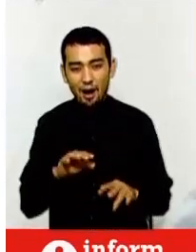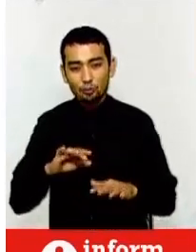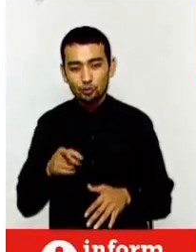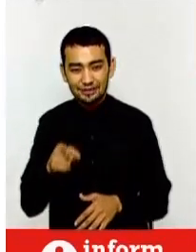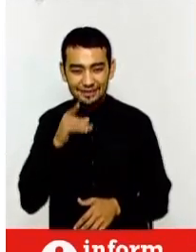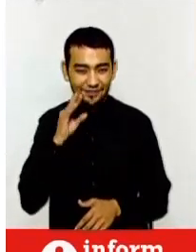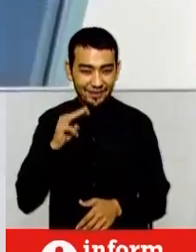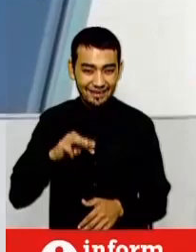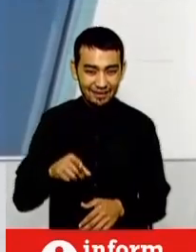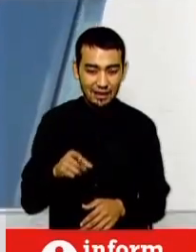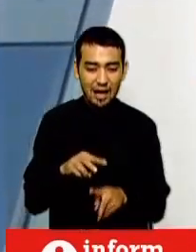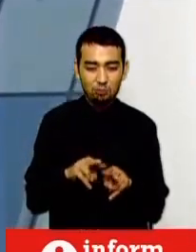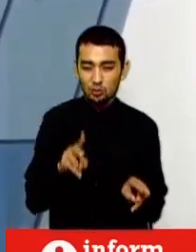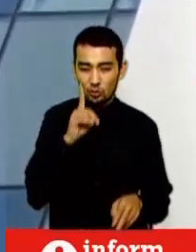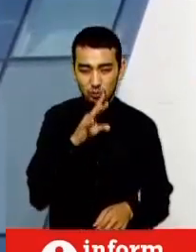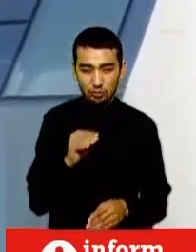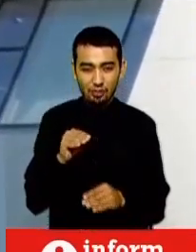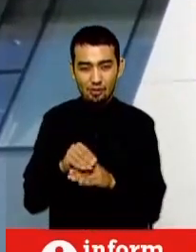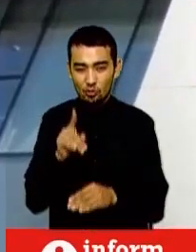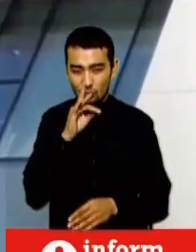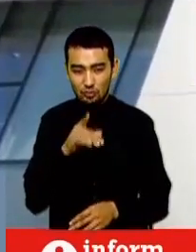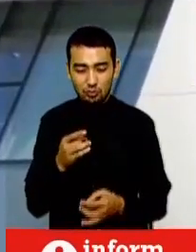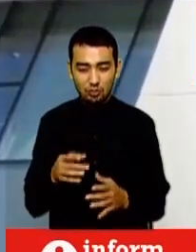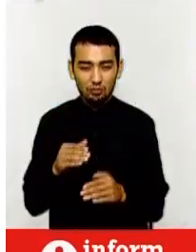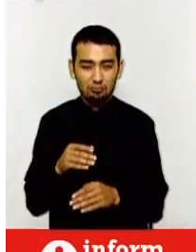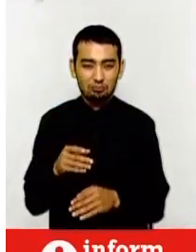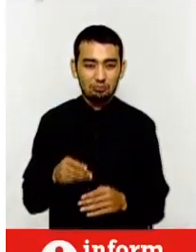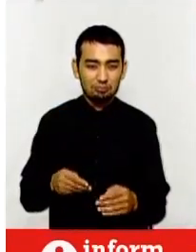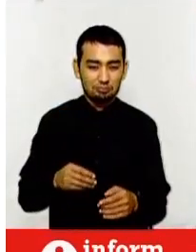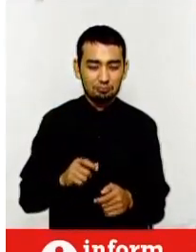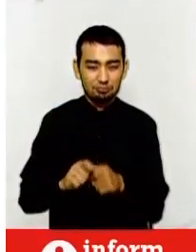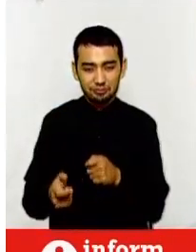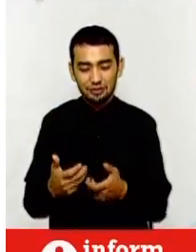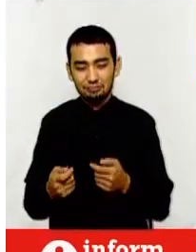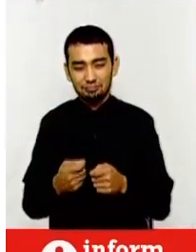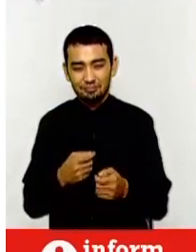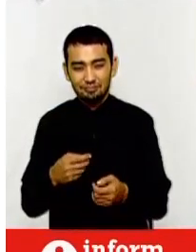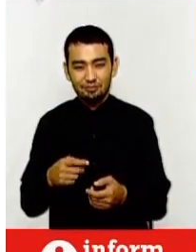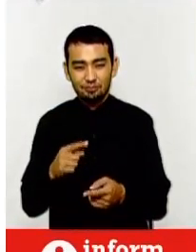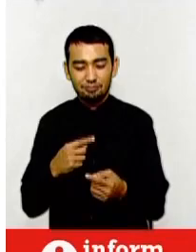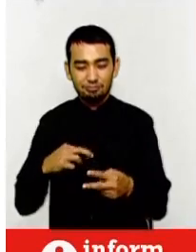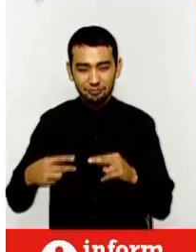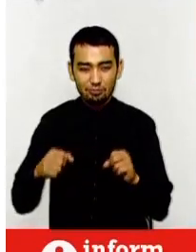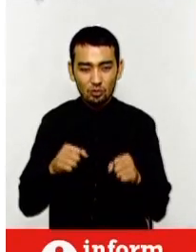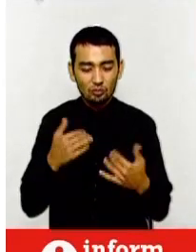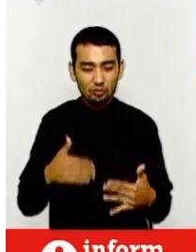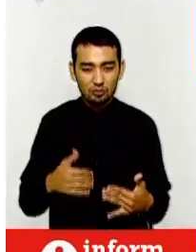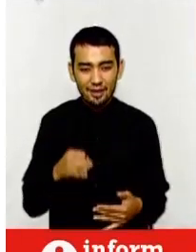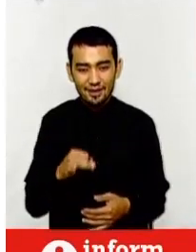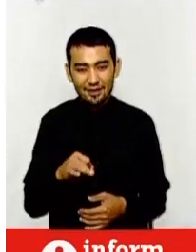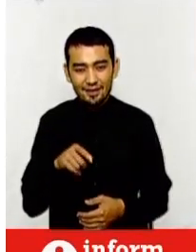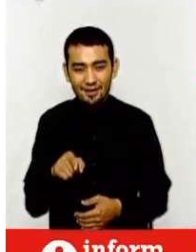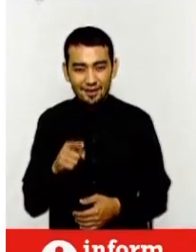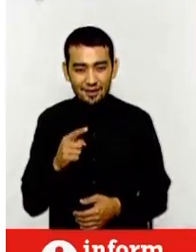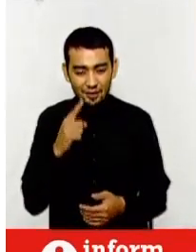цифрового тенге такого не будет. Все еще непонятно, какой эффект будет на денежно-кредитную политику, да, на денежную массу. Вот. С этой